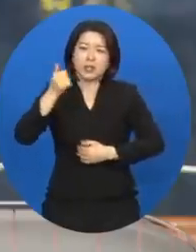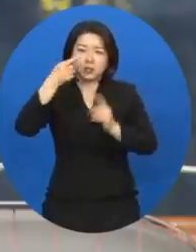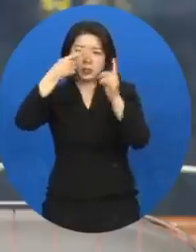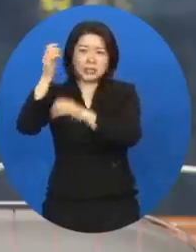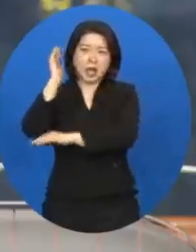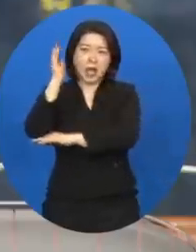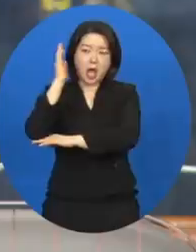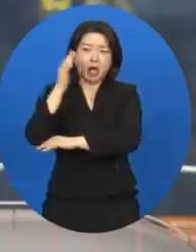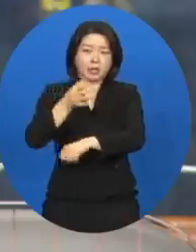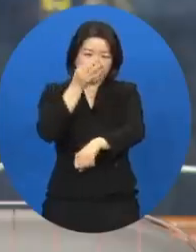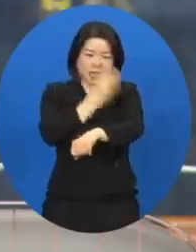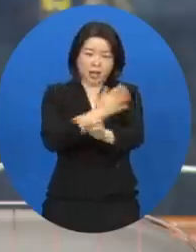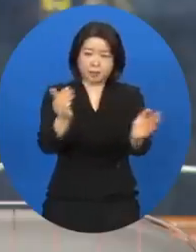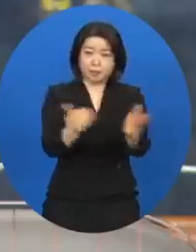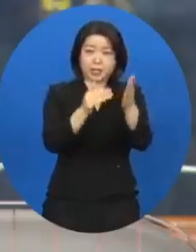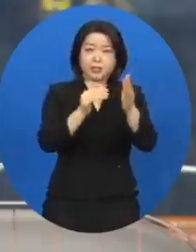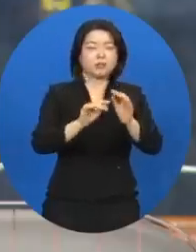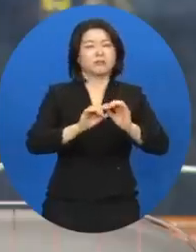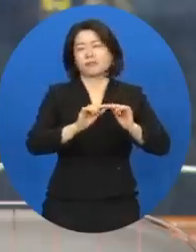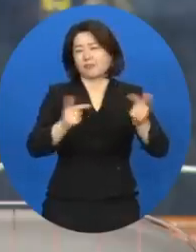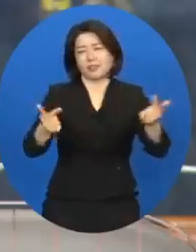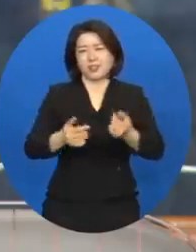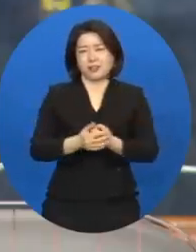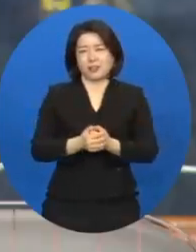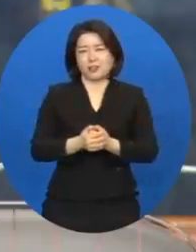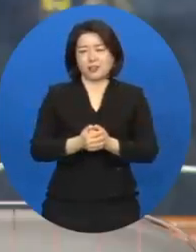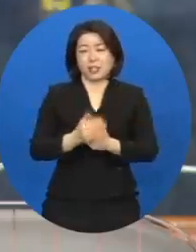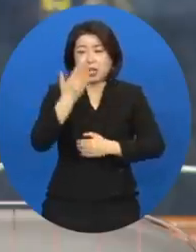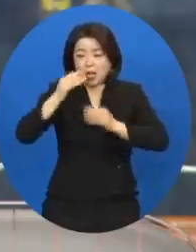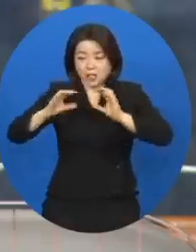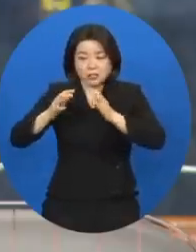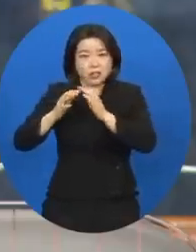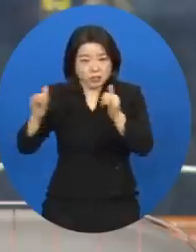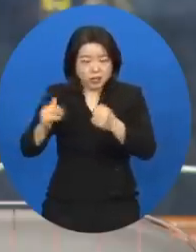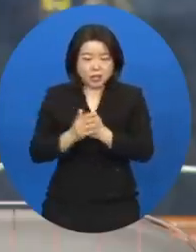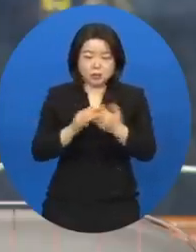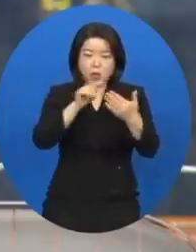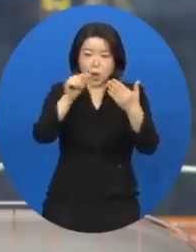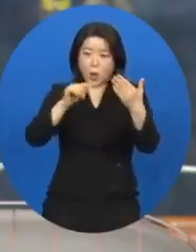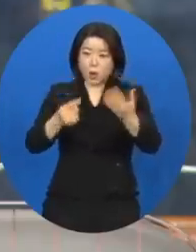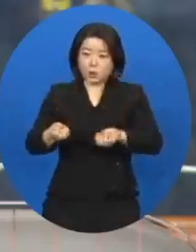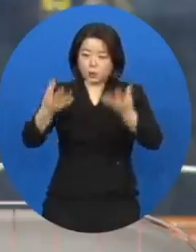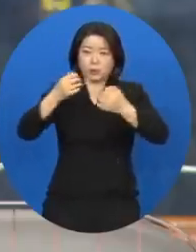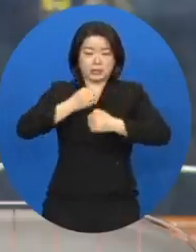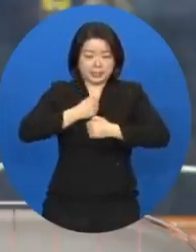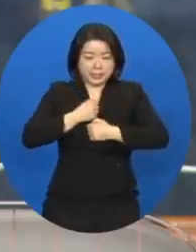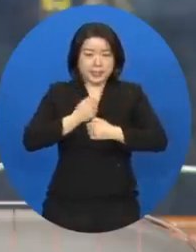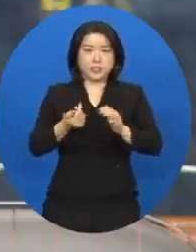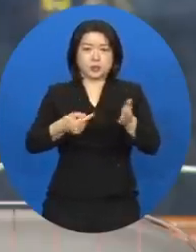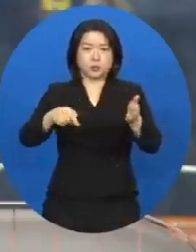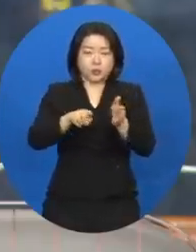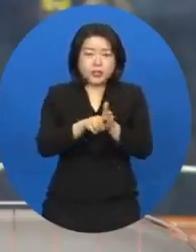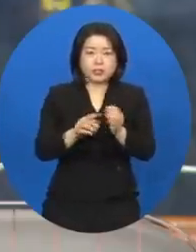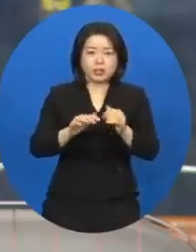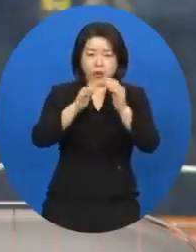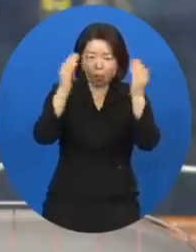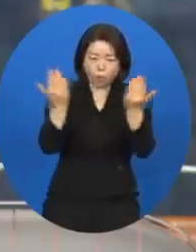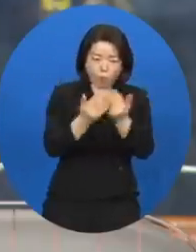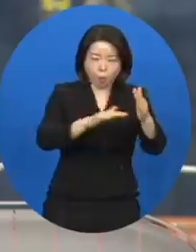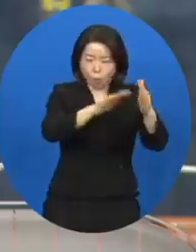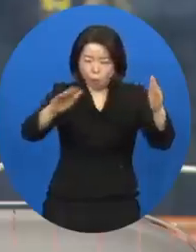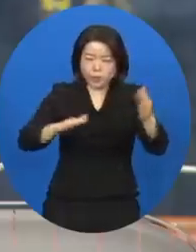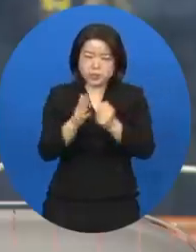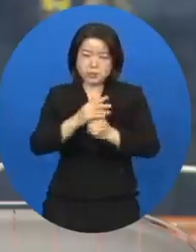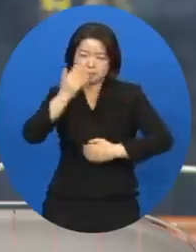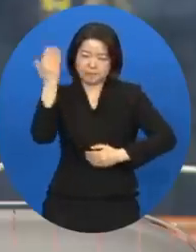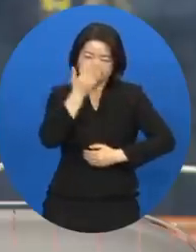아닙니다. 그들은 유월절 한번 지키려고 온 집안을 대청소하는데 대청소의